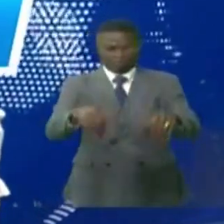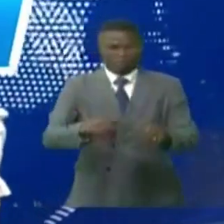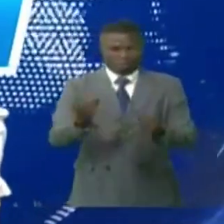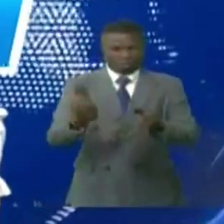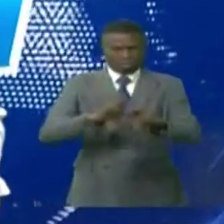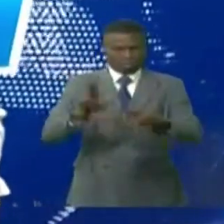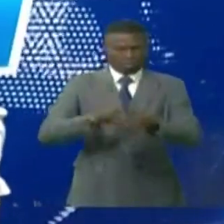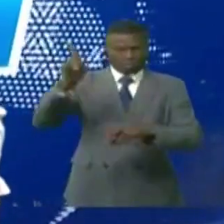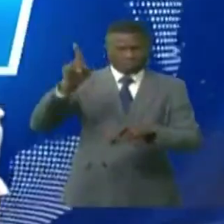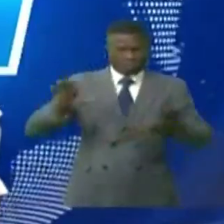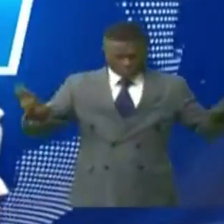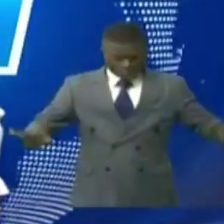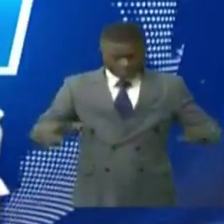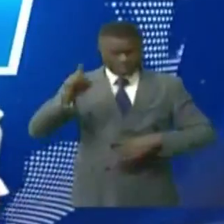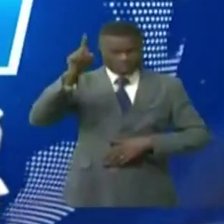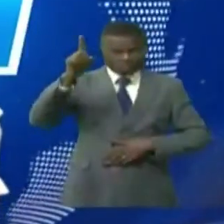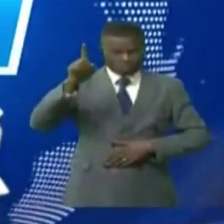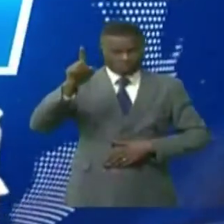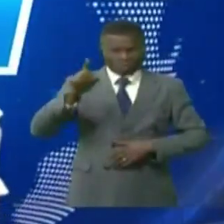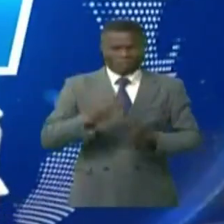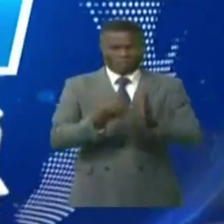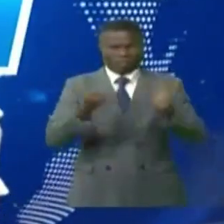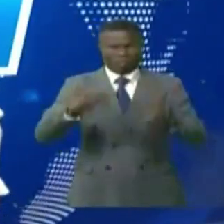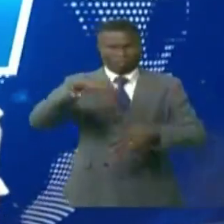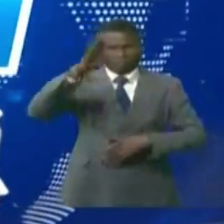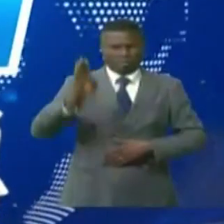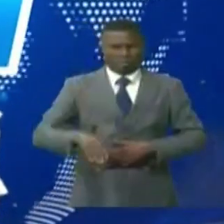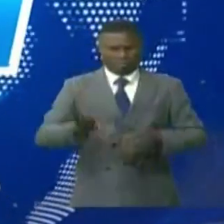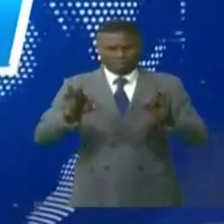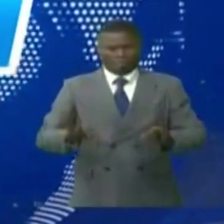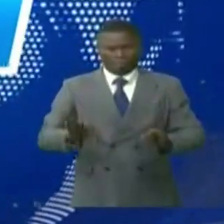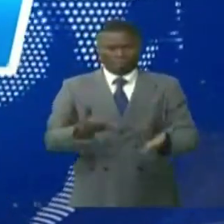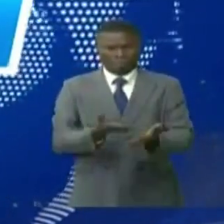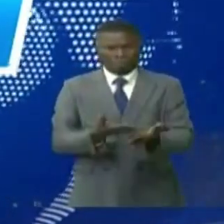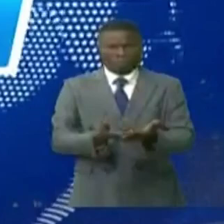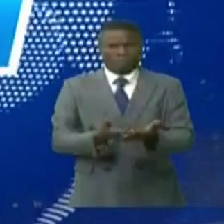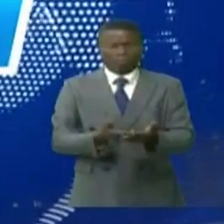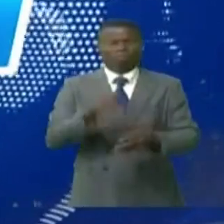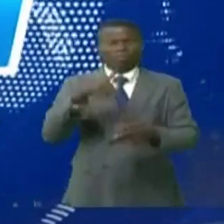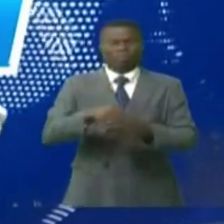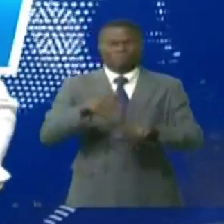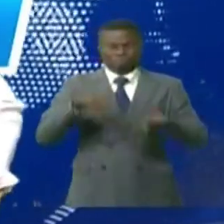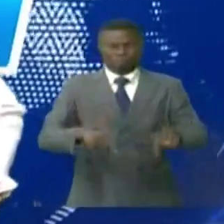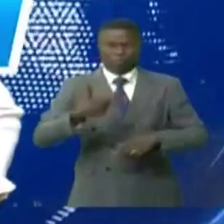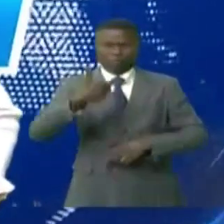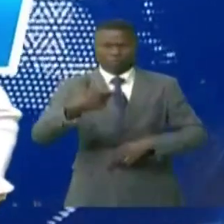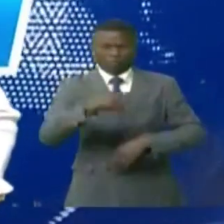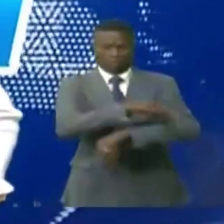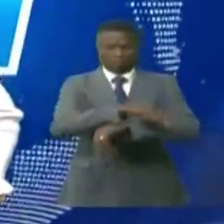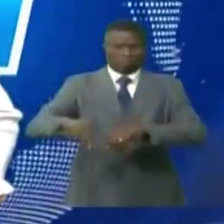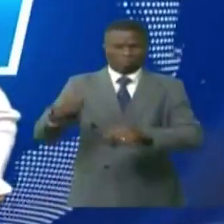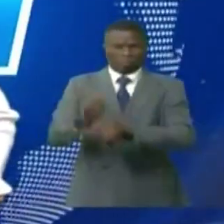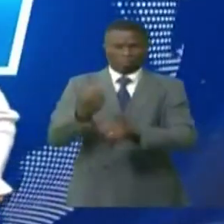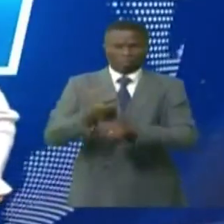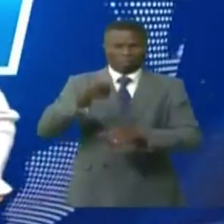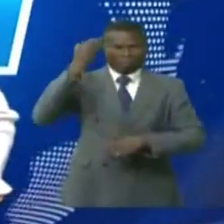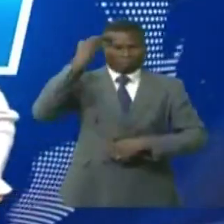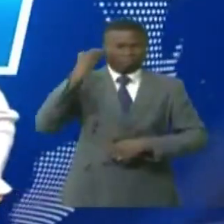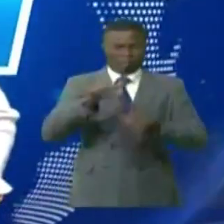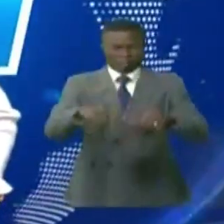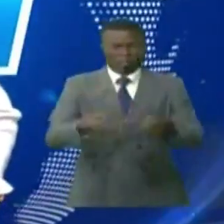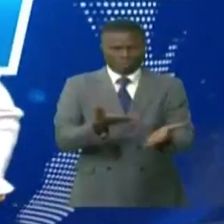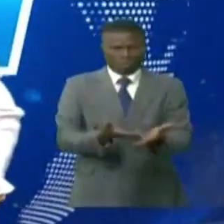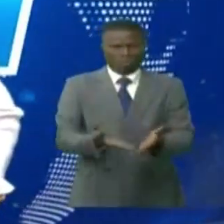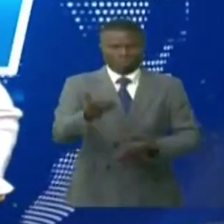dans l'État hébreu qui dispose de 60% de terres désertes. C'était ce mardi dans le cabinet de travail du ministre. Marie